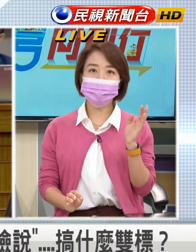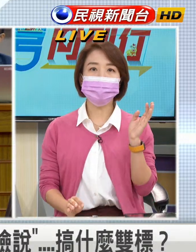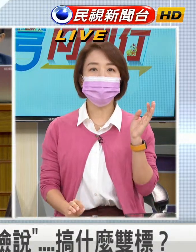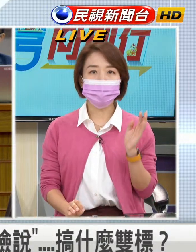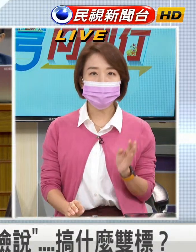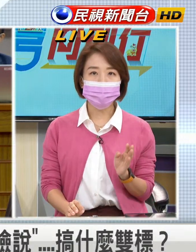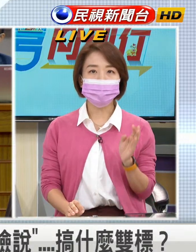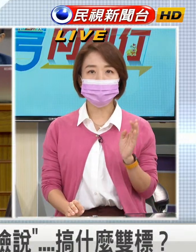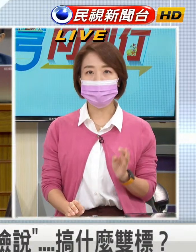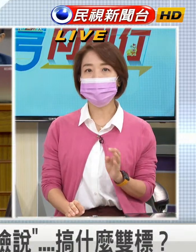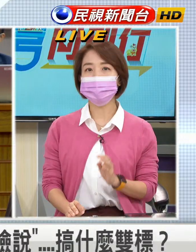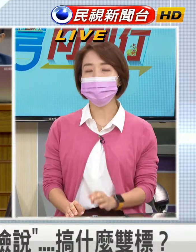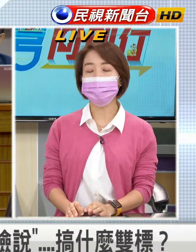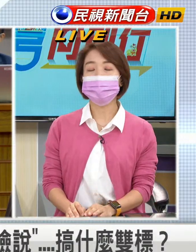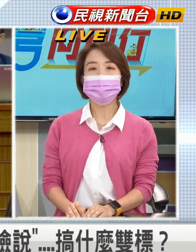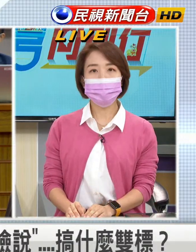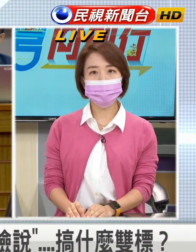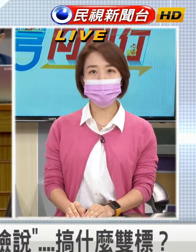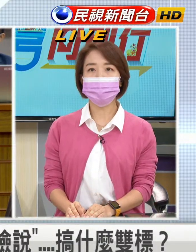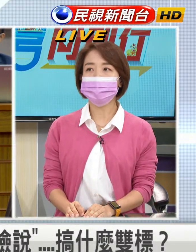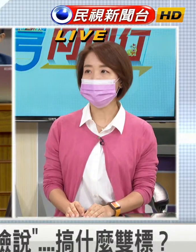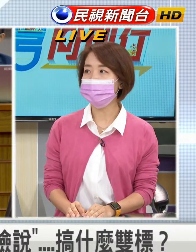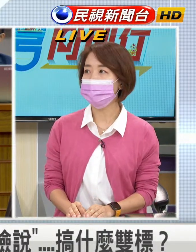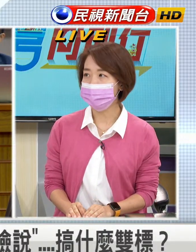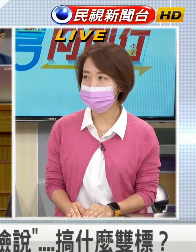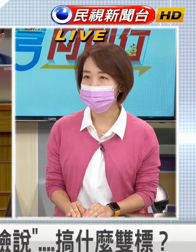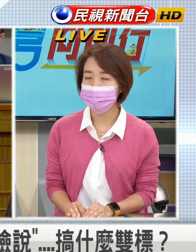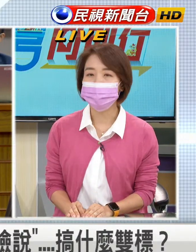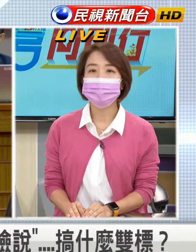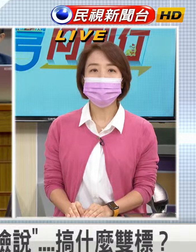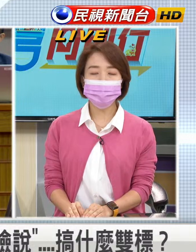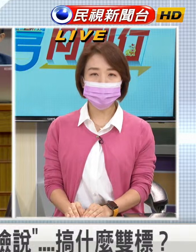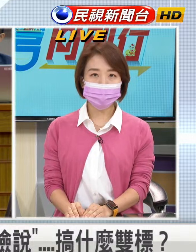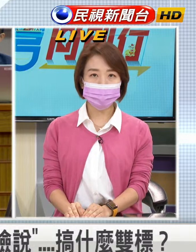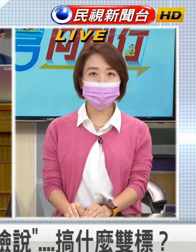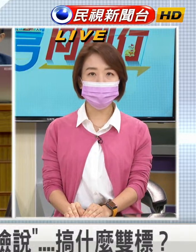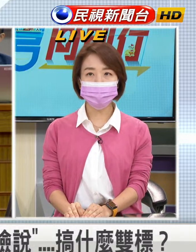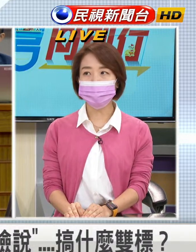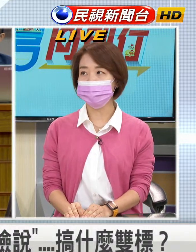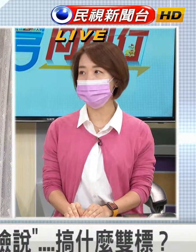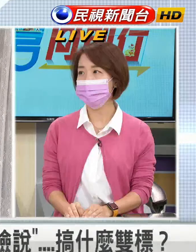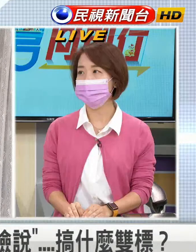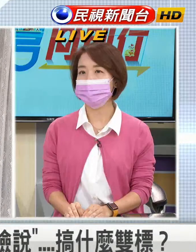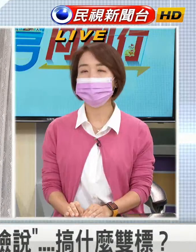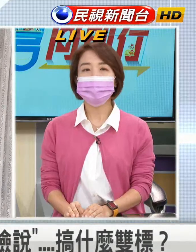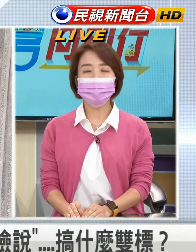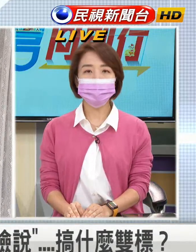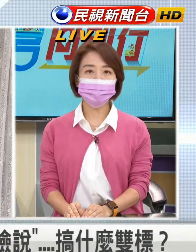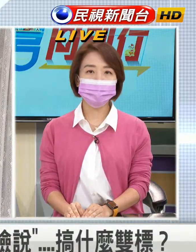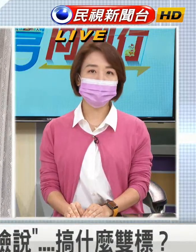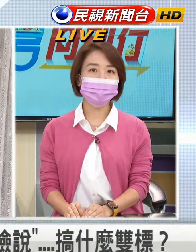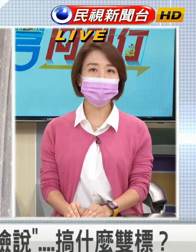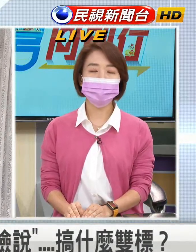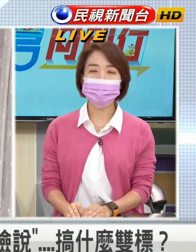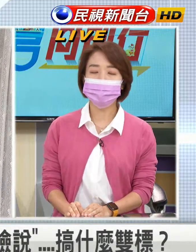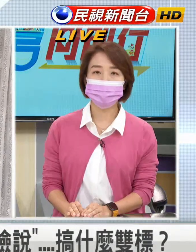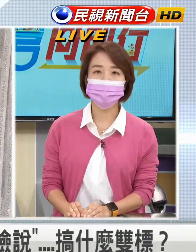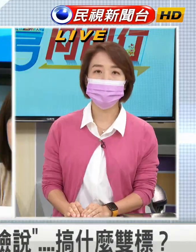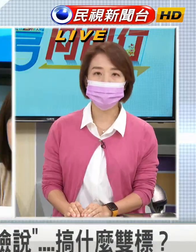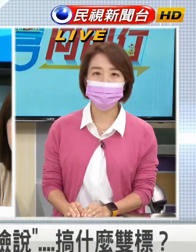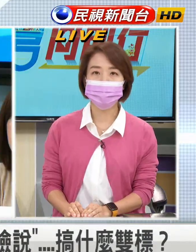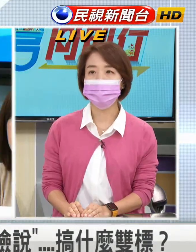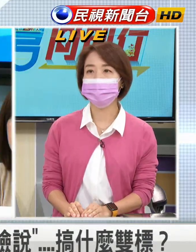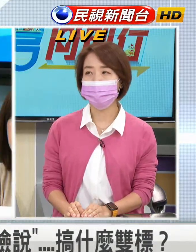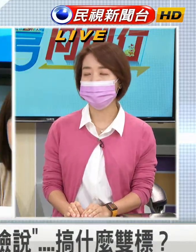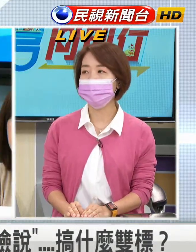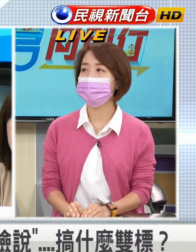是我相信明眼的台湾民众看了之后一定很清楚，因为就像刚刚洪陆委员说的，其实国民党一直在企图